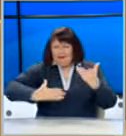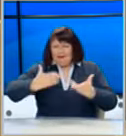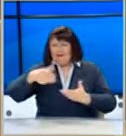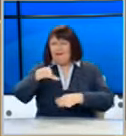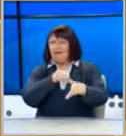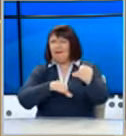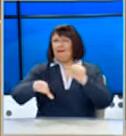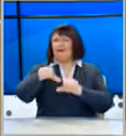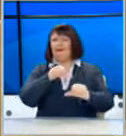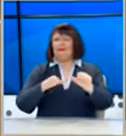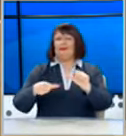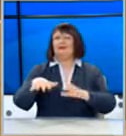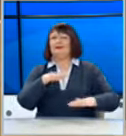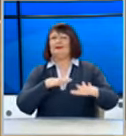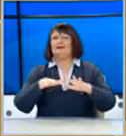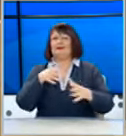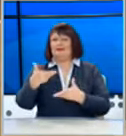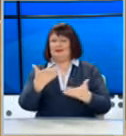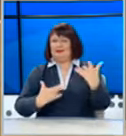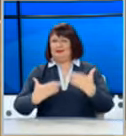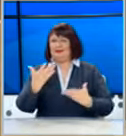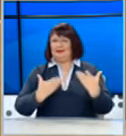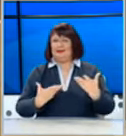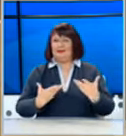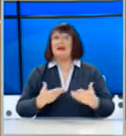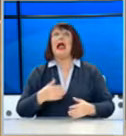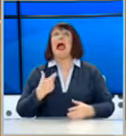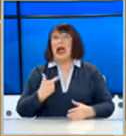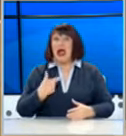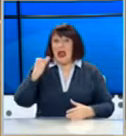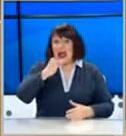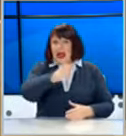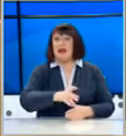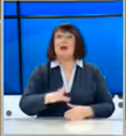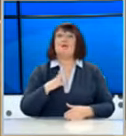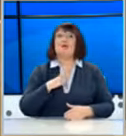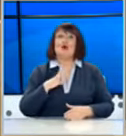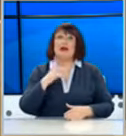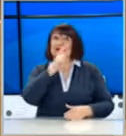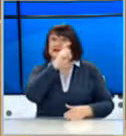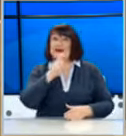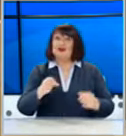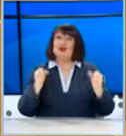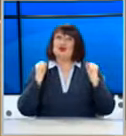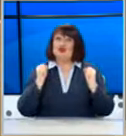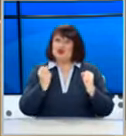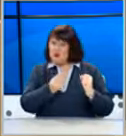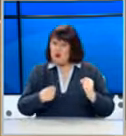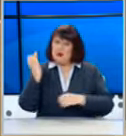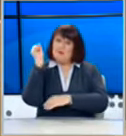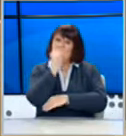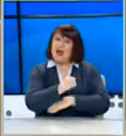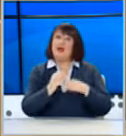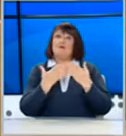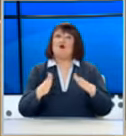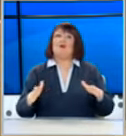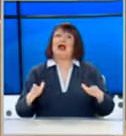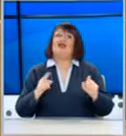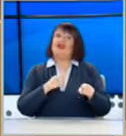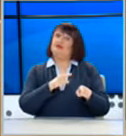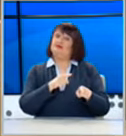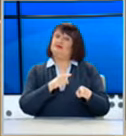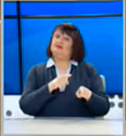πλέον, το βίωμα του ελληνικού λαού είναι πιο ισχυρό από την προπαγάνδα σας. Απευθύνομαι